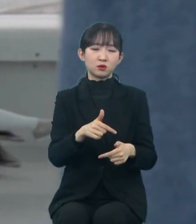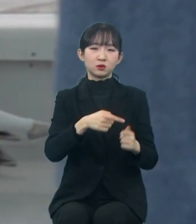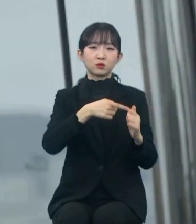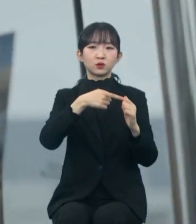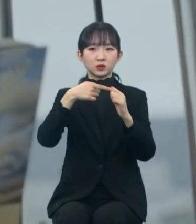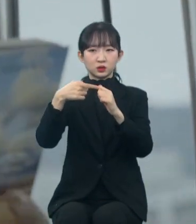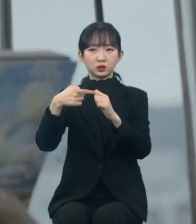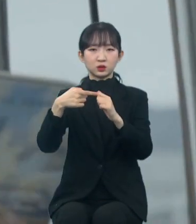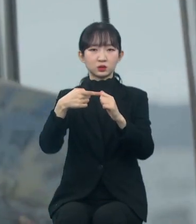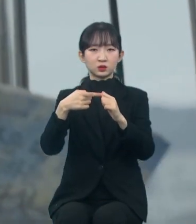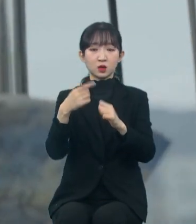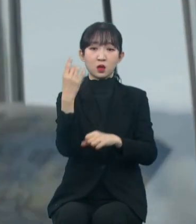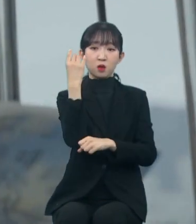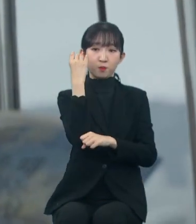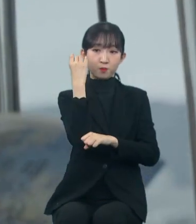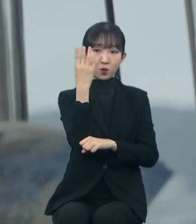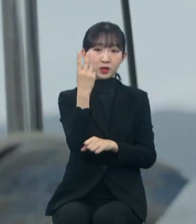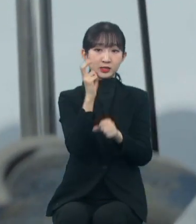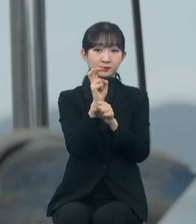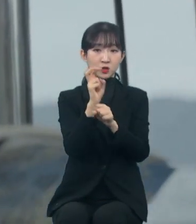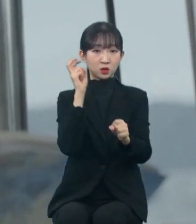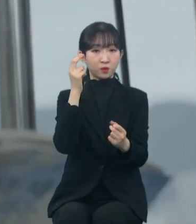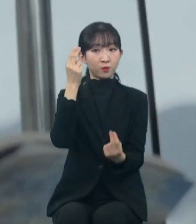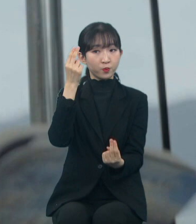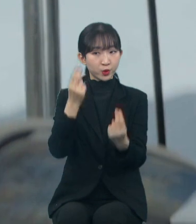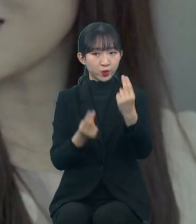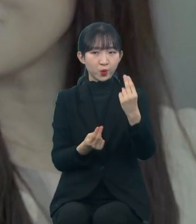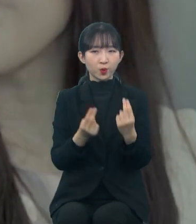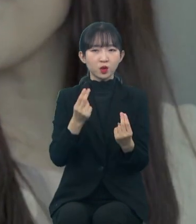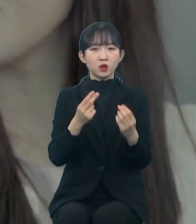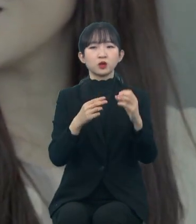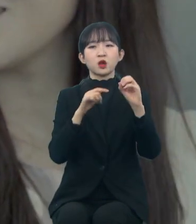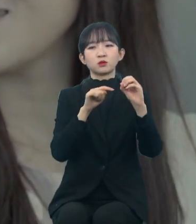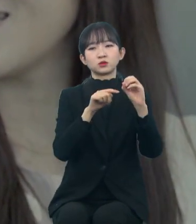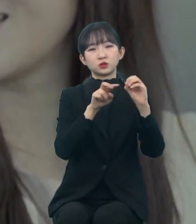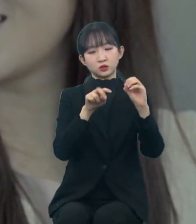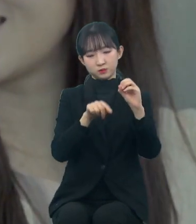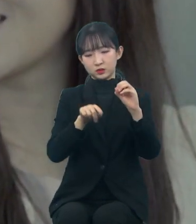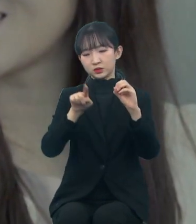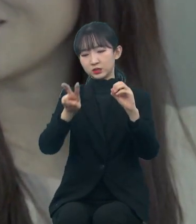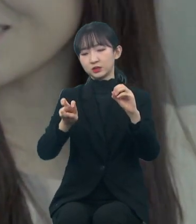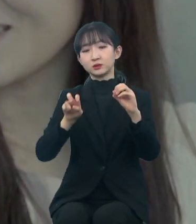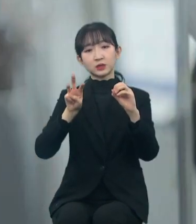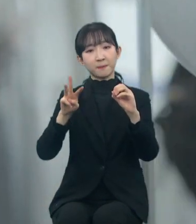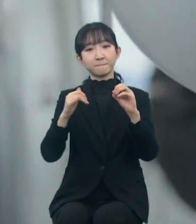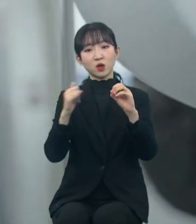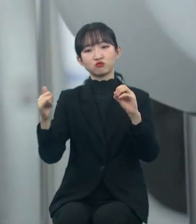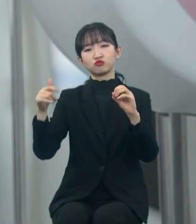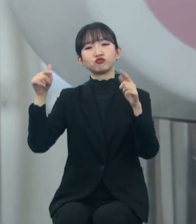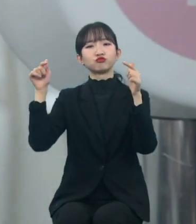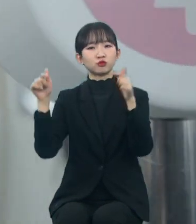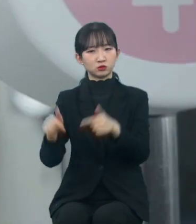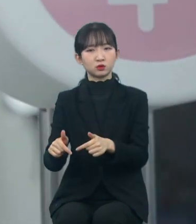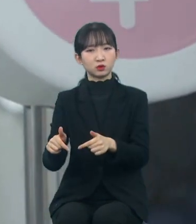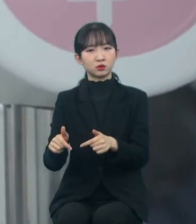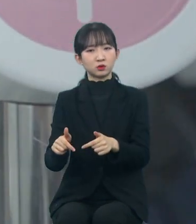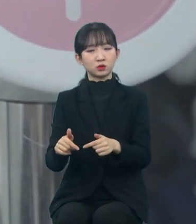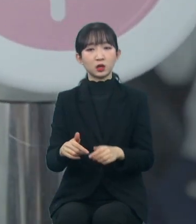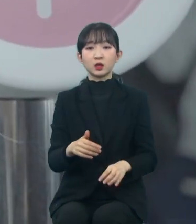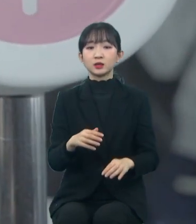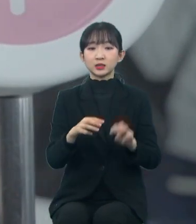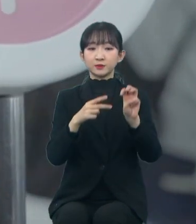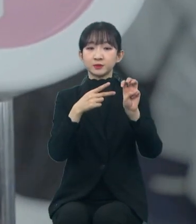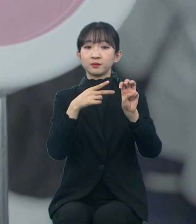0.99명에 달했던 20대 합계 출산율은 20년 만에 0.23명으로 추락했습니다. 반면 30대 합계